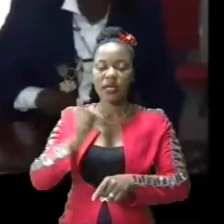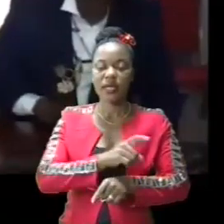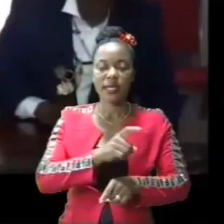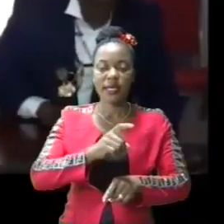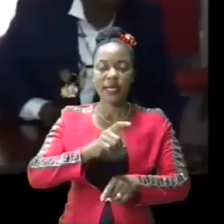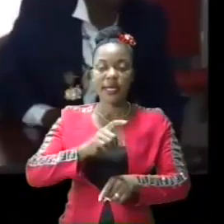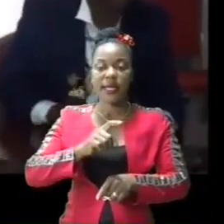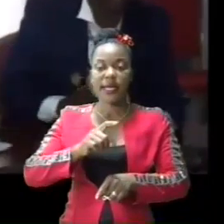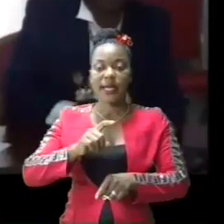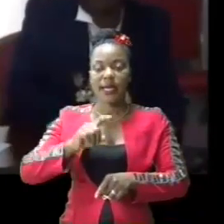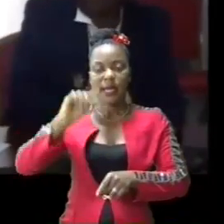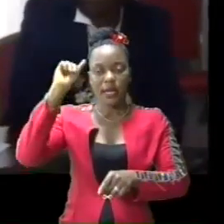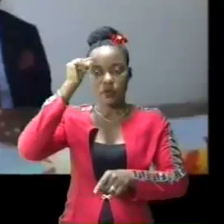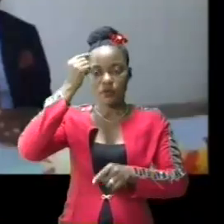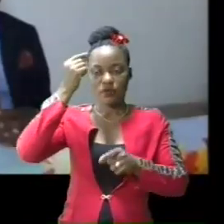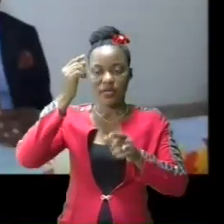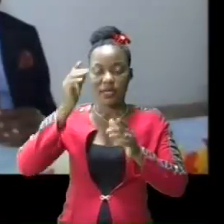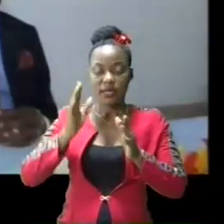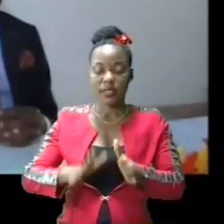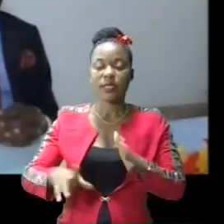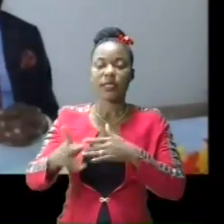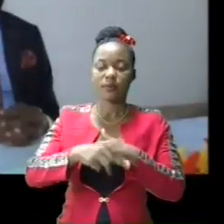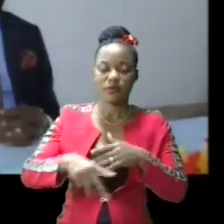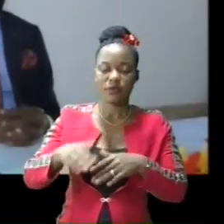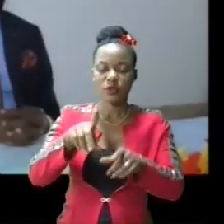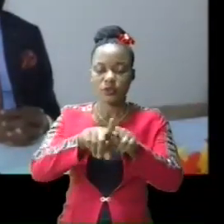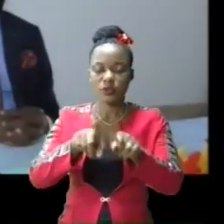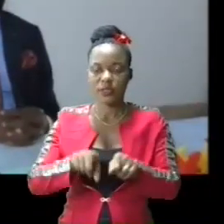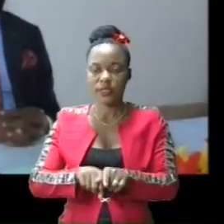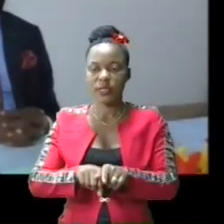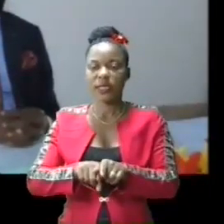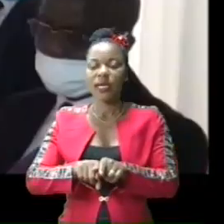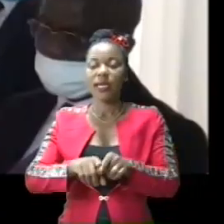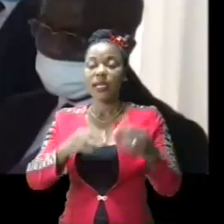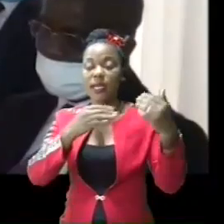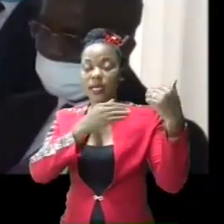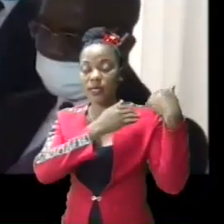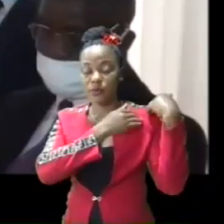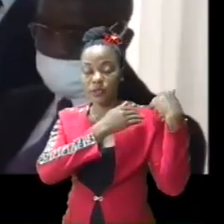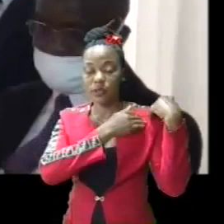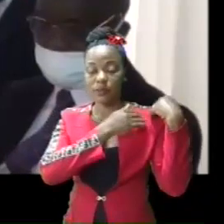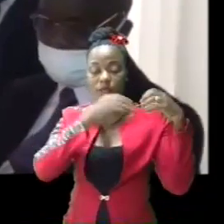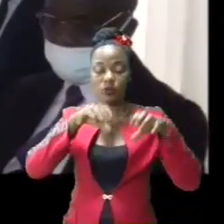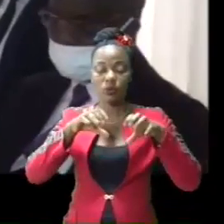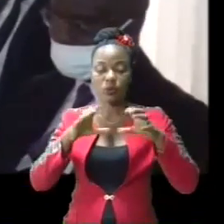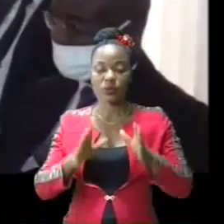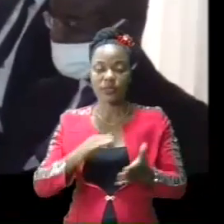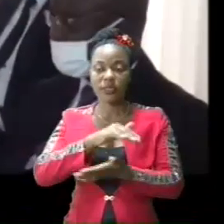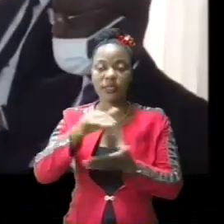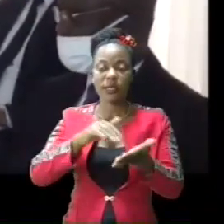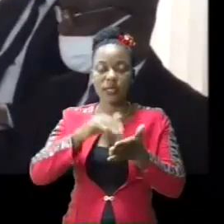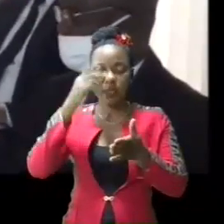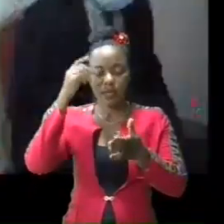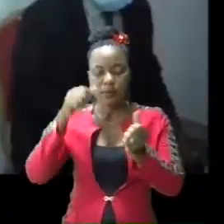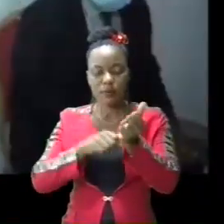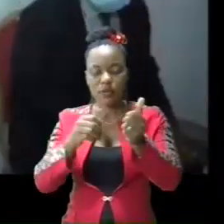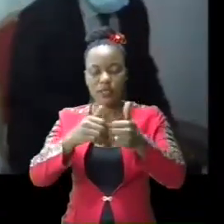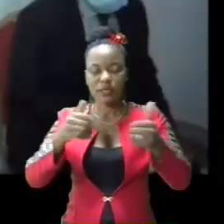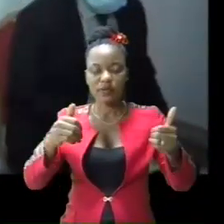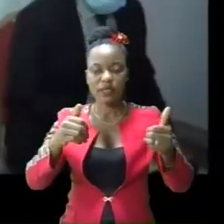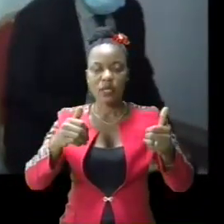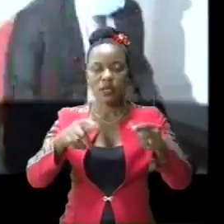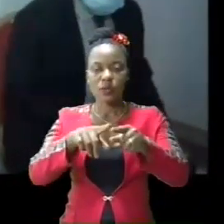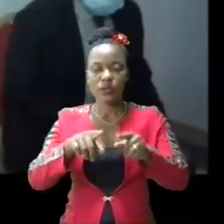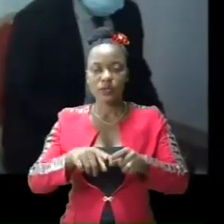de la province, Atuma Tubwana, ainsi que les notables du Congo central à mettre sur pied un cadre d'échange sur les questions qui divisent, afin